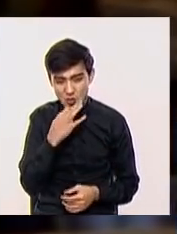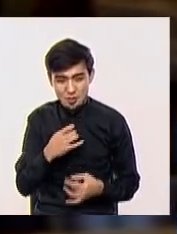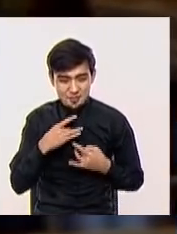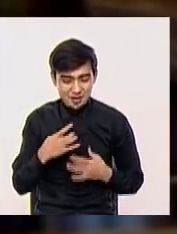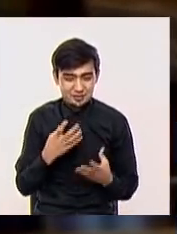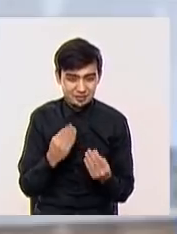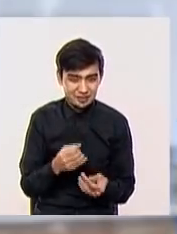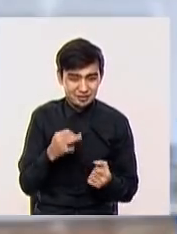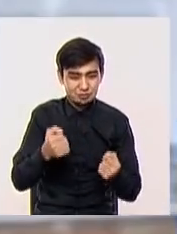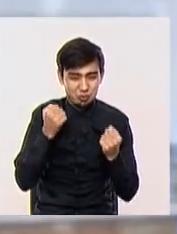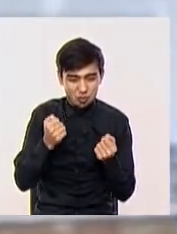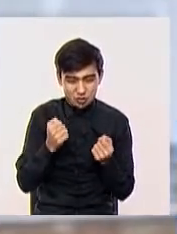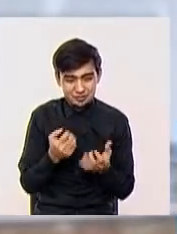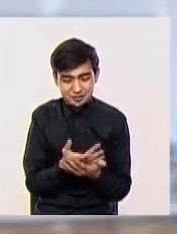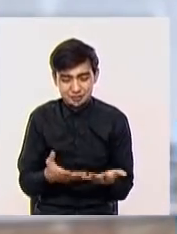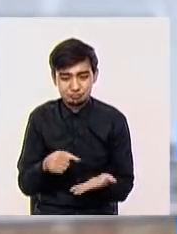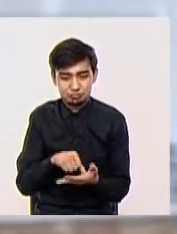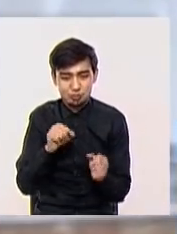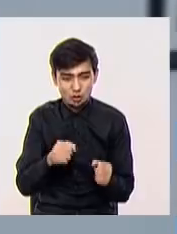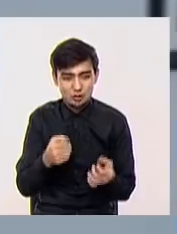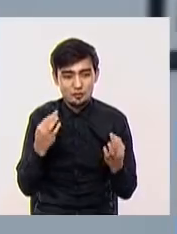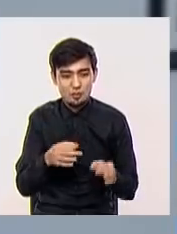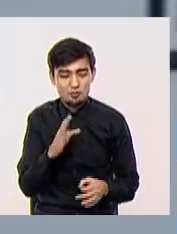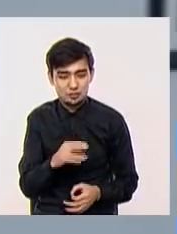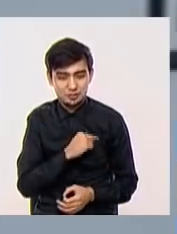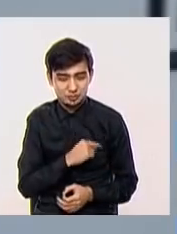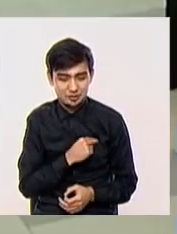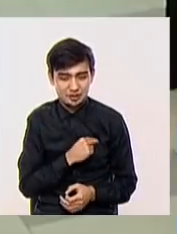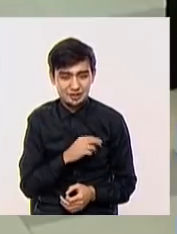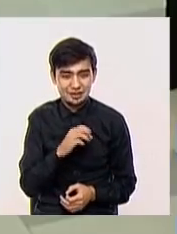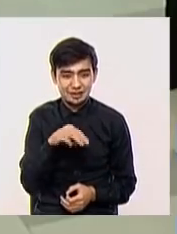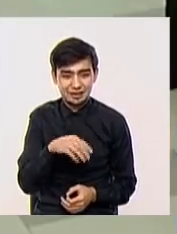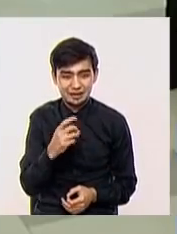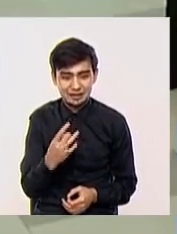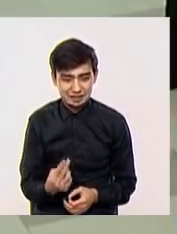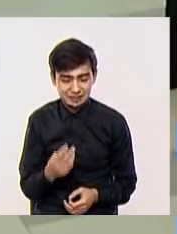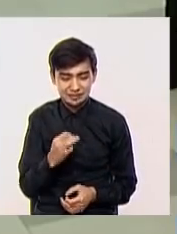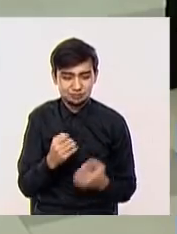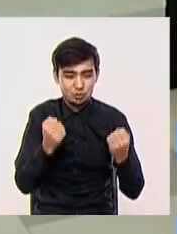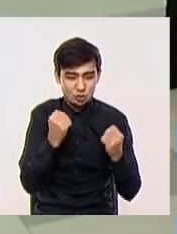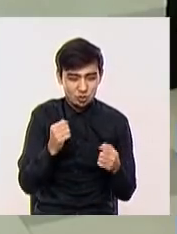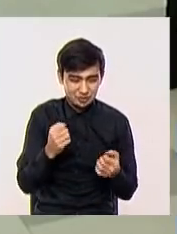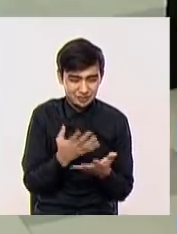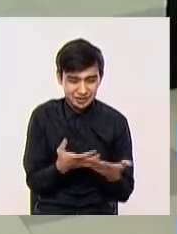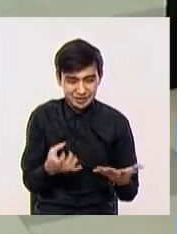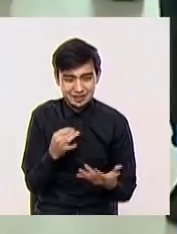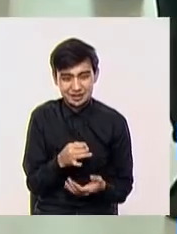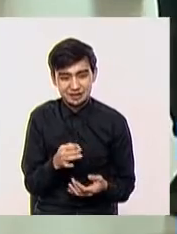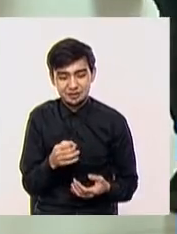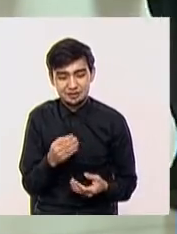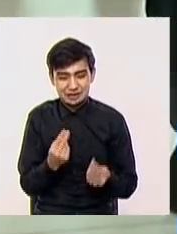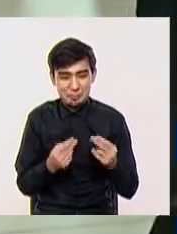торжественные и спортивные мероприятия. Свободнее будут действовать также и ТРЦ, спортивные, религиозные и развлекательные